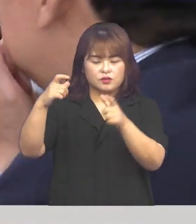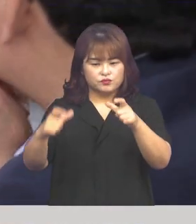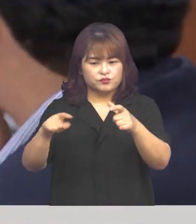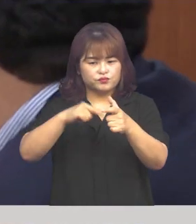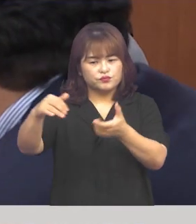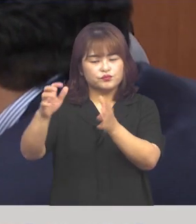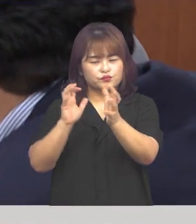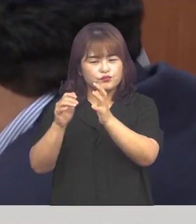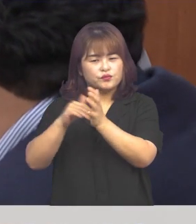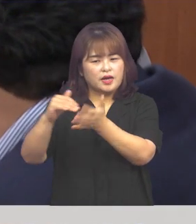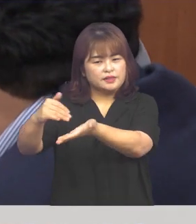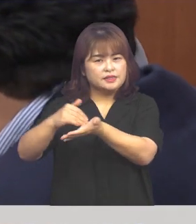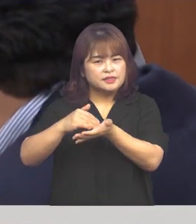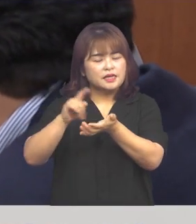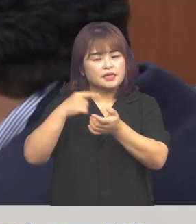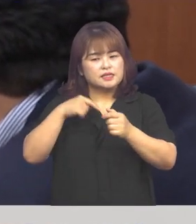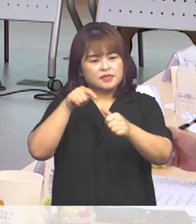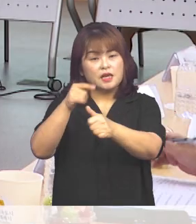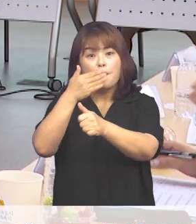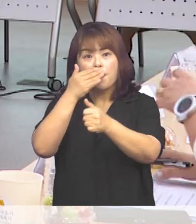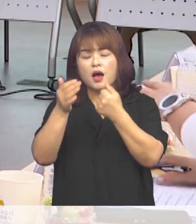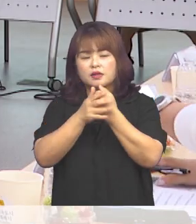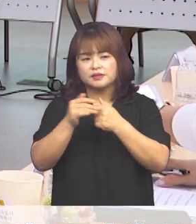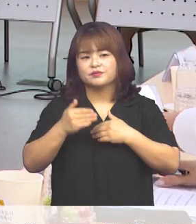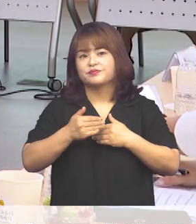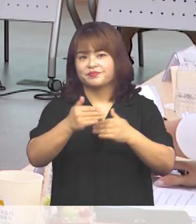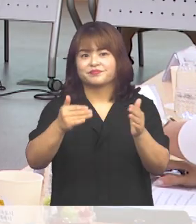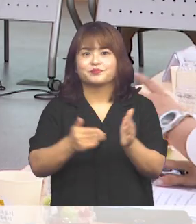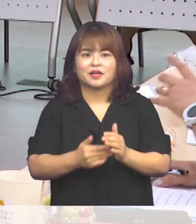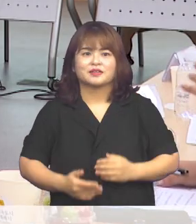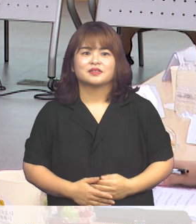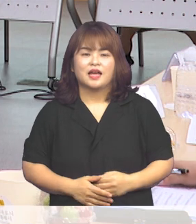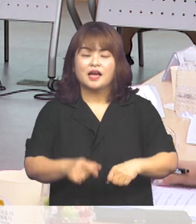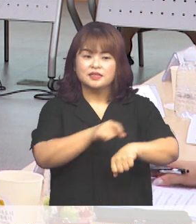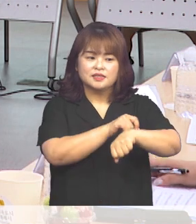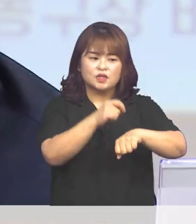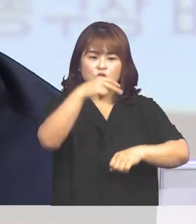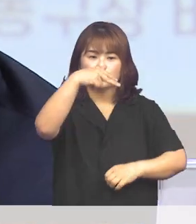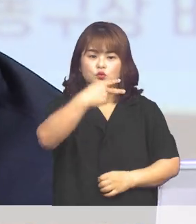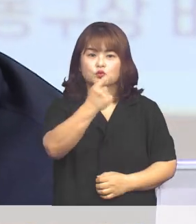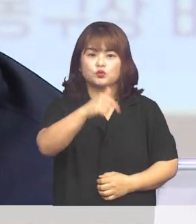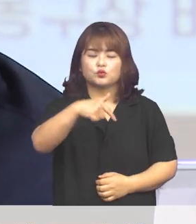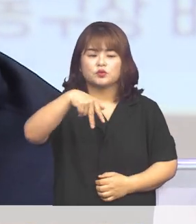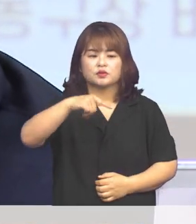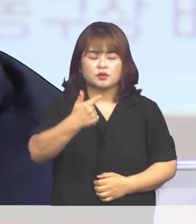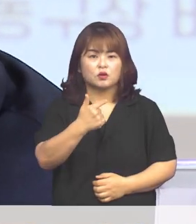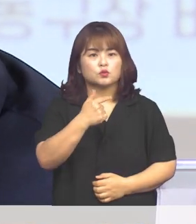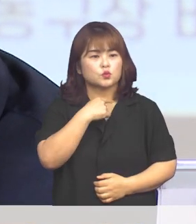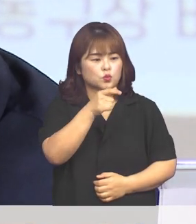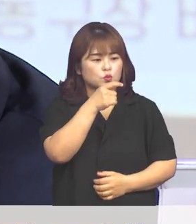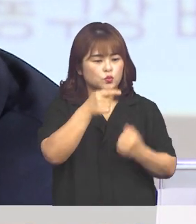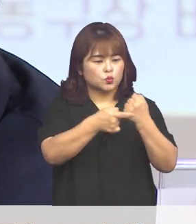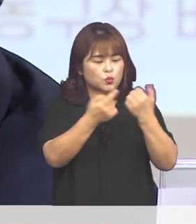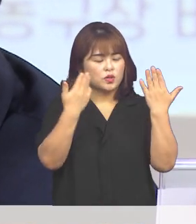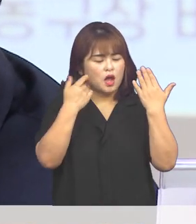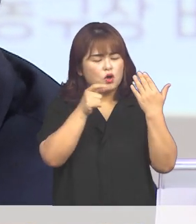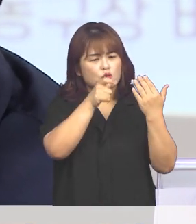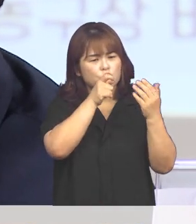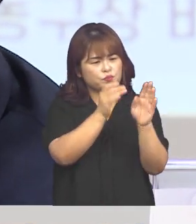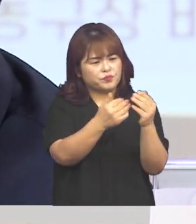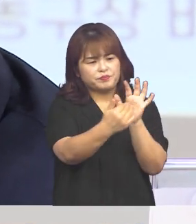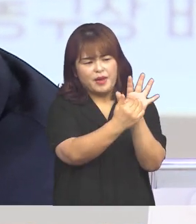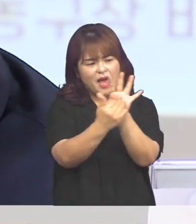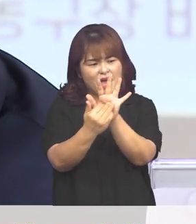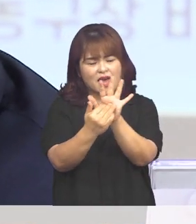나온 의견 중 바로 지시할 수 있는 사항들은 곧바로 지원 조치를 취했습니다. 특히 둔전초의 어린이 보호구역 펜스